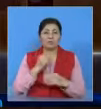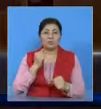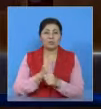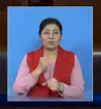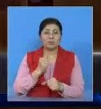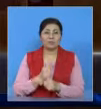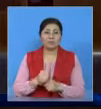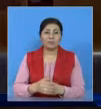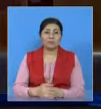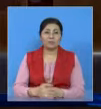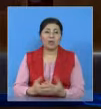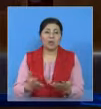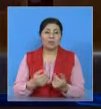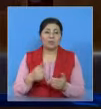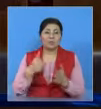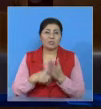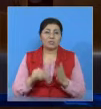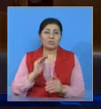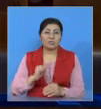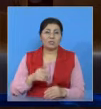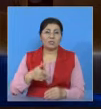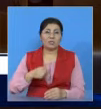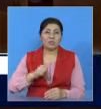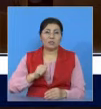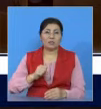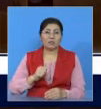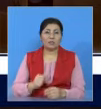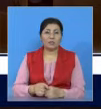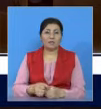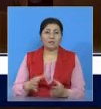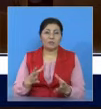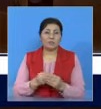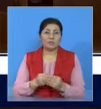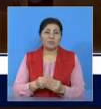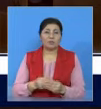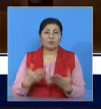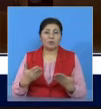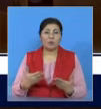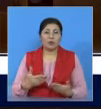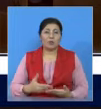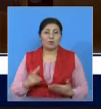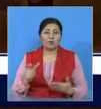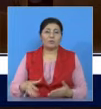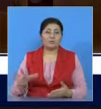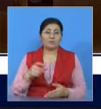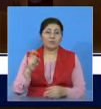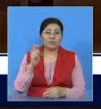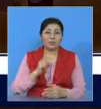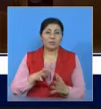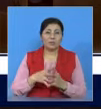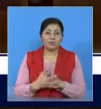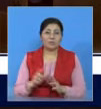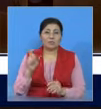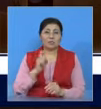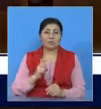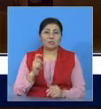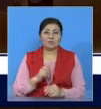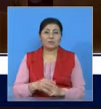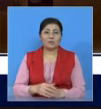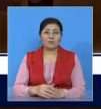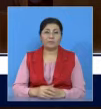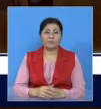По картофелю получается 6500 гектаров у нас, вместе с учетом населения, там всех крестьянских хозяйств 6500, и овощи порядка